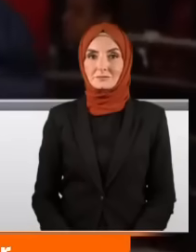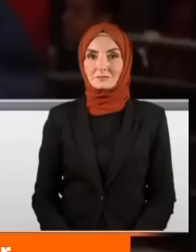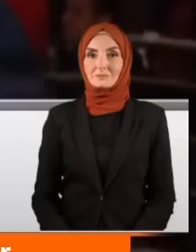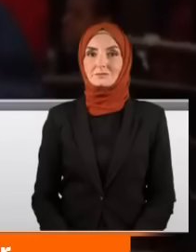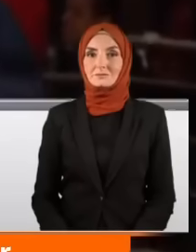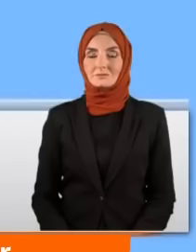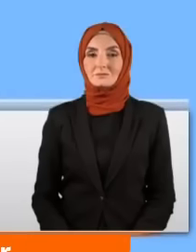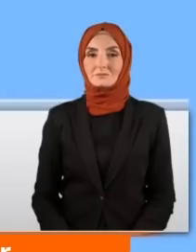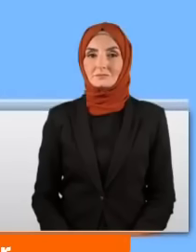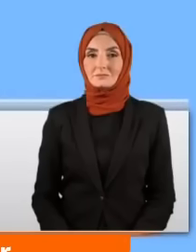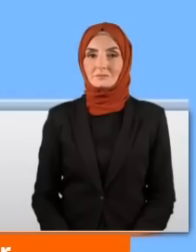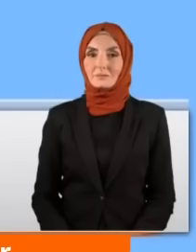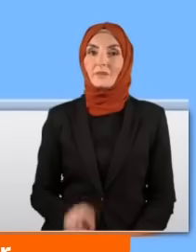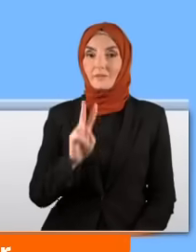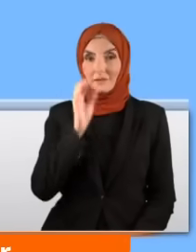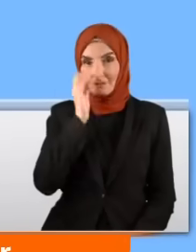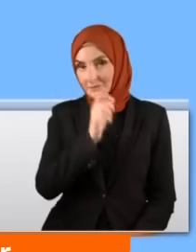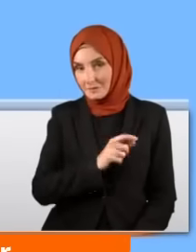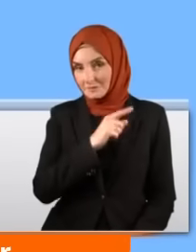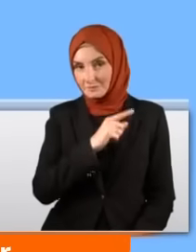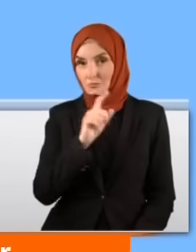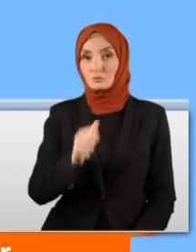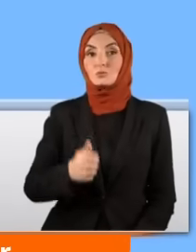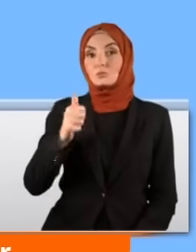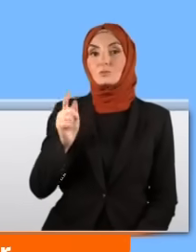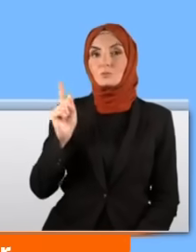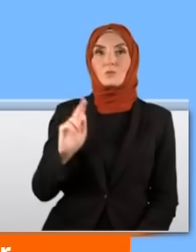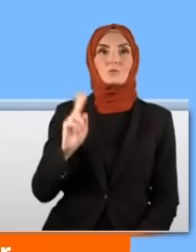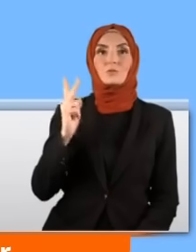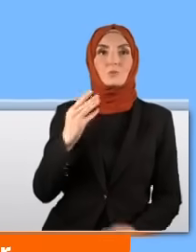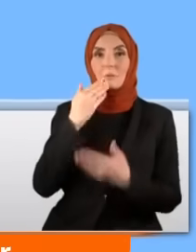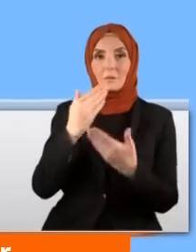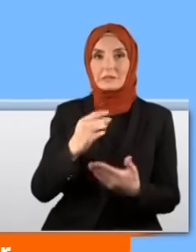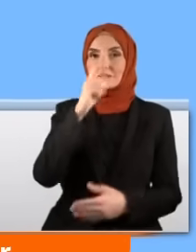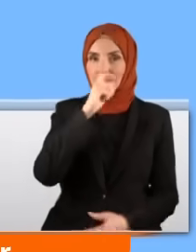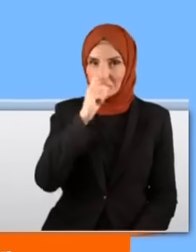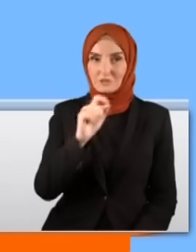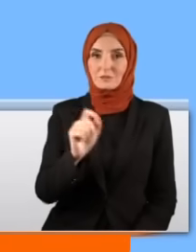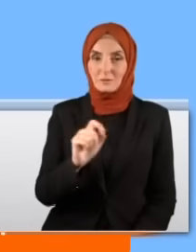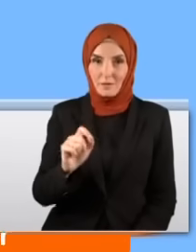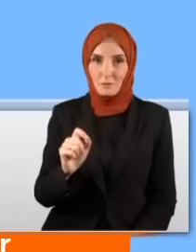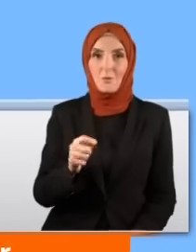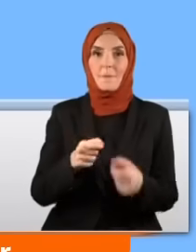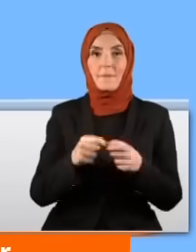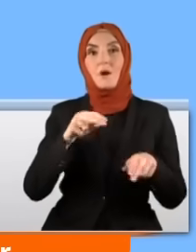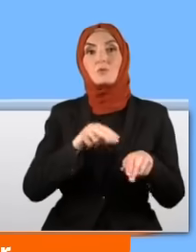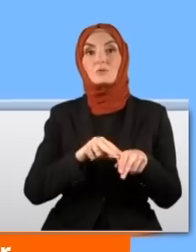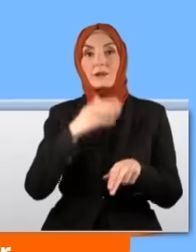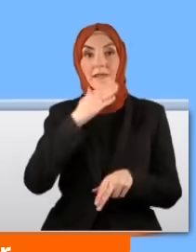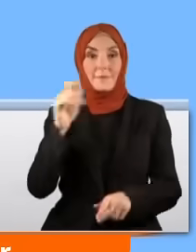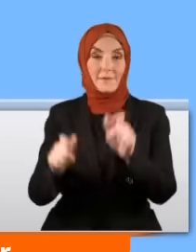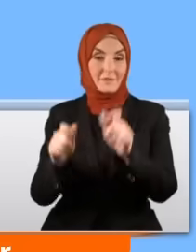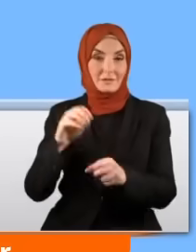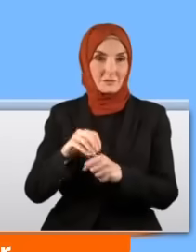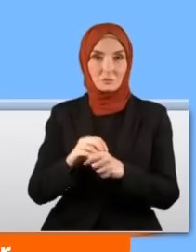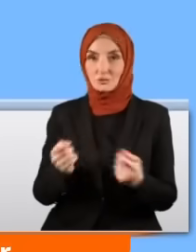kamuoyuyla paylaşacak Işıkhan Cumhurbaşkanımız Müjde olarak verdiği işçi memur ve Bağkur emeklilerimiz le ilgili çalışmayı